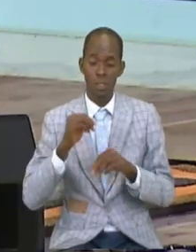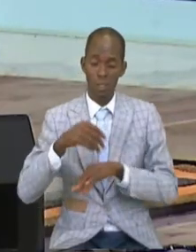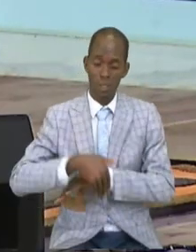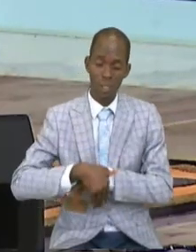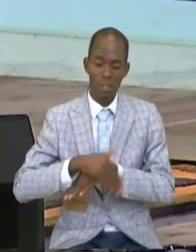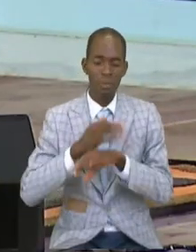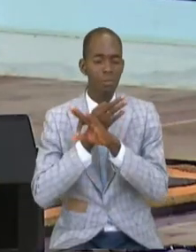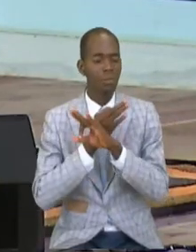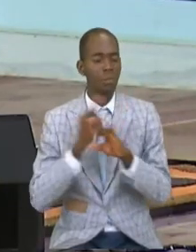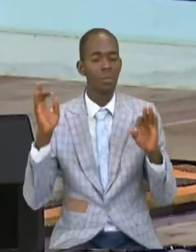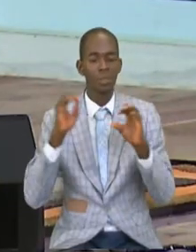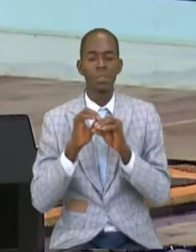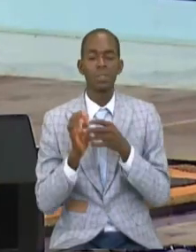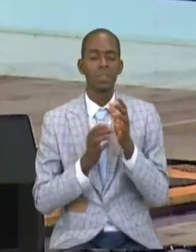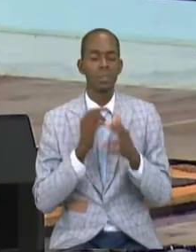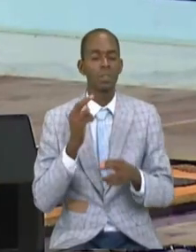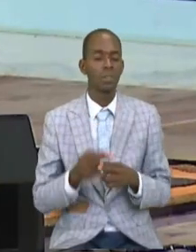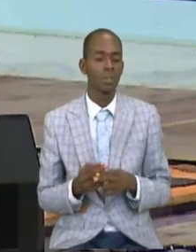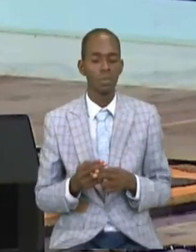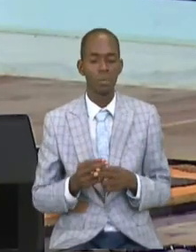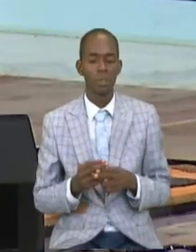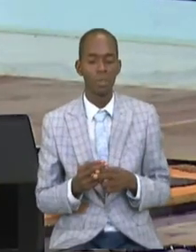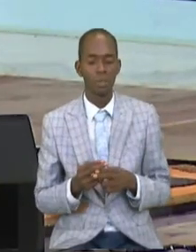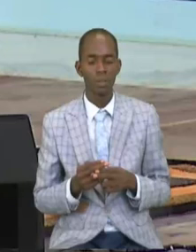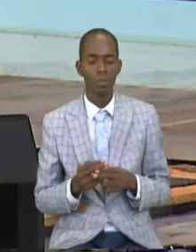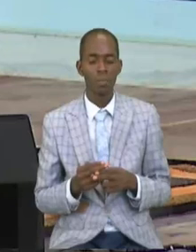La nuit, nous sommes affranchis.